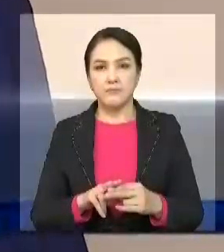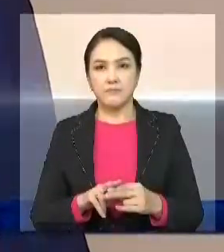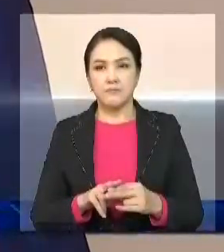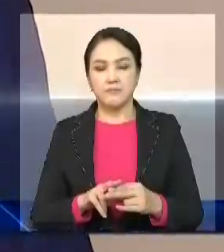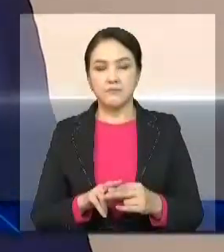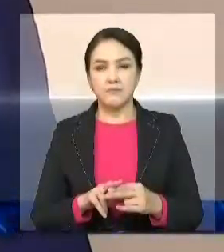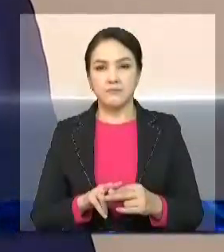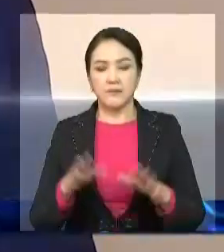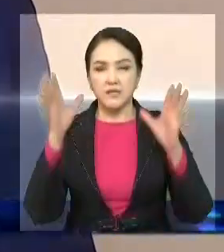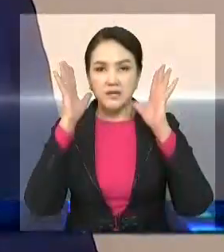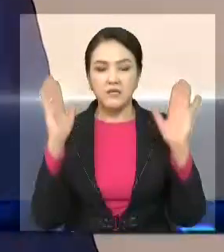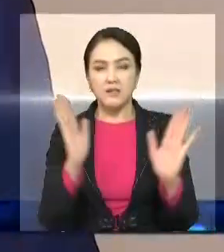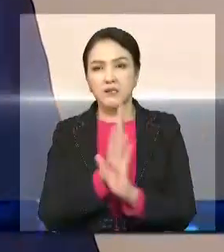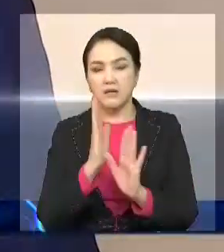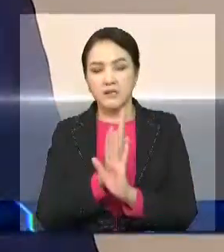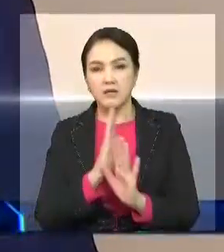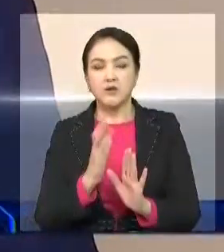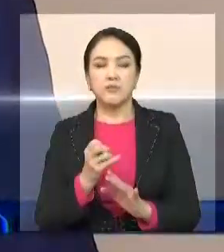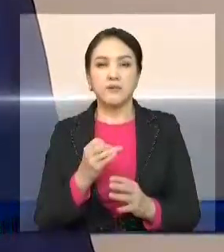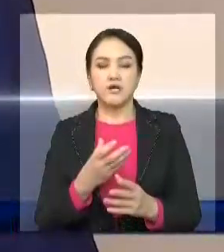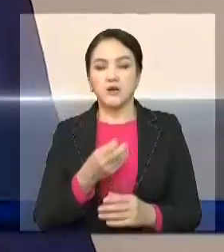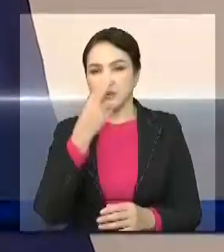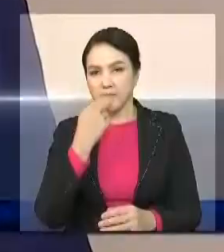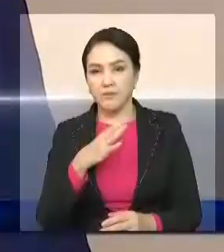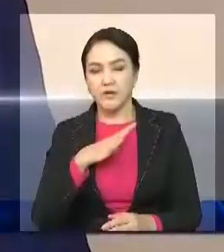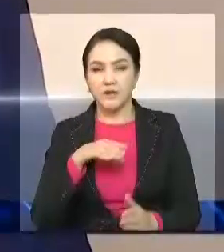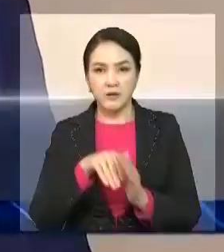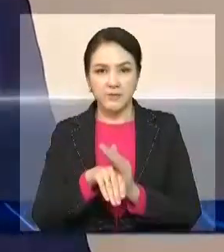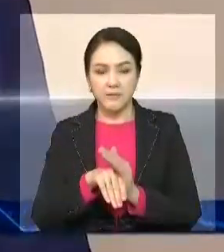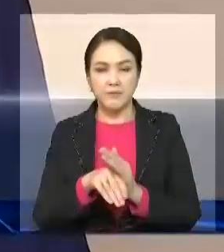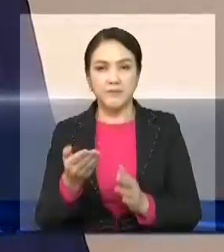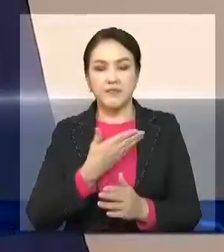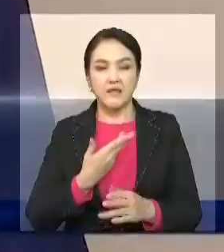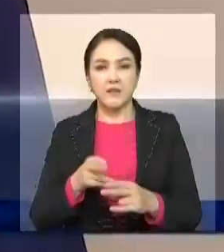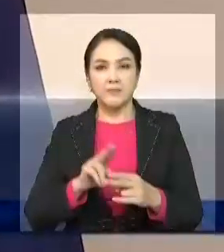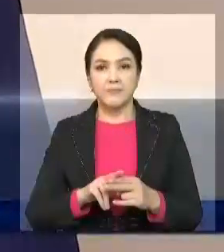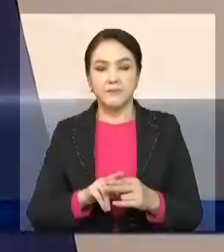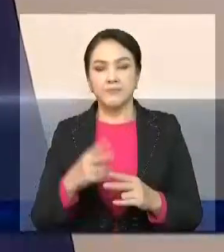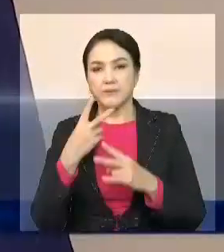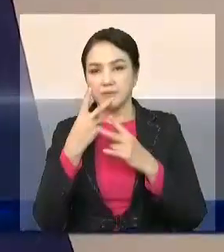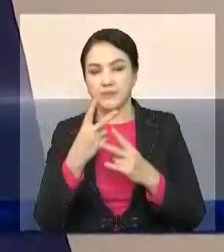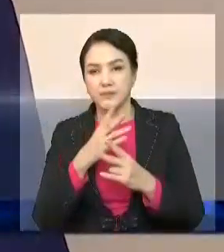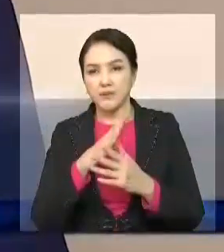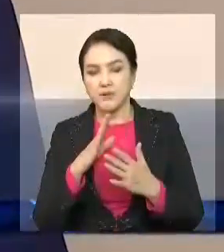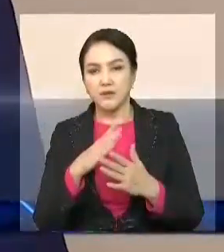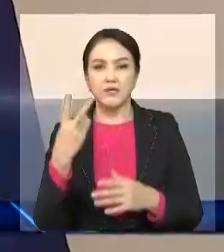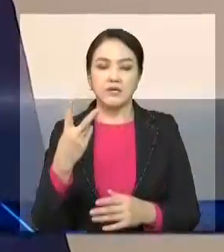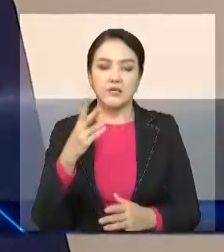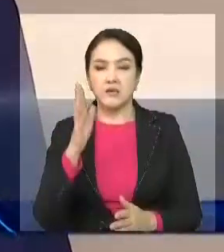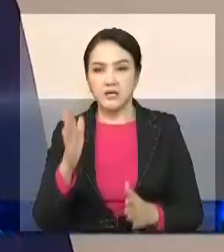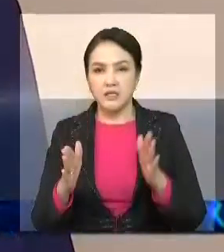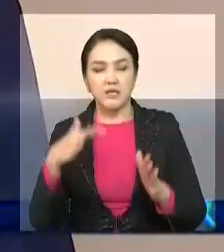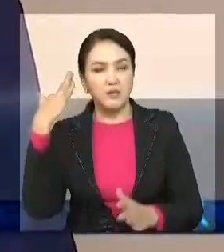жаңағы дін табиғатқа, шариғатқа және әдеп құрыпқа негізделеді. Біз осыны талдап көрсетпейінше екі